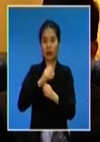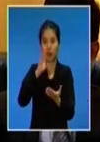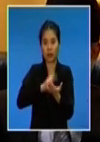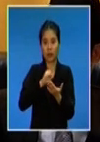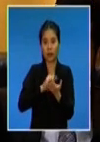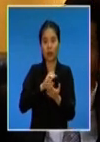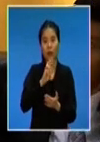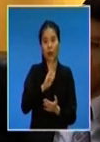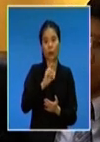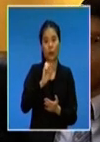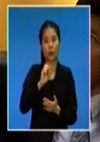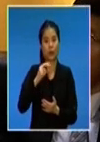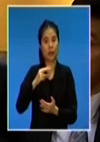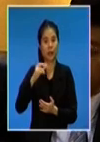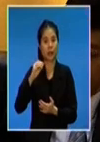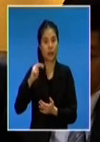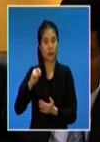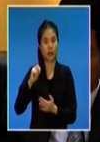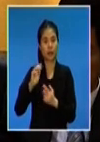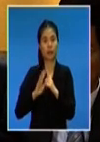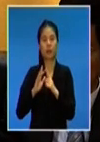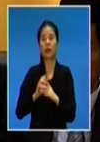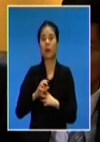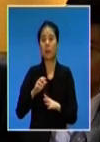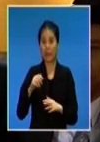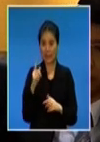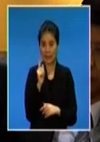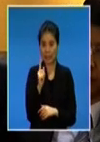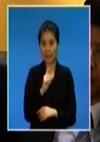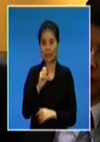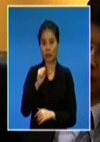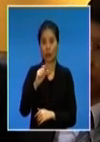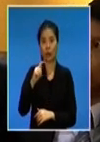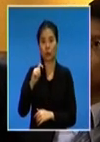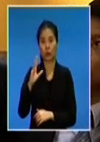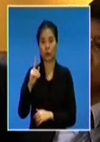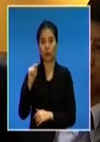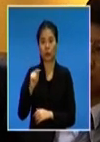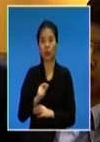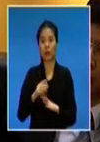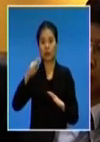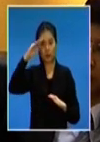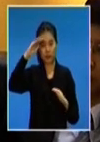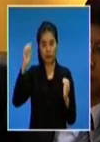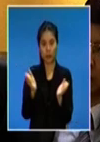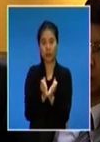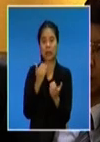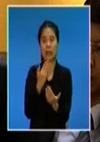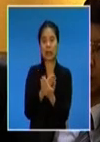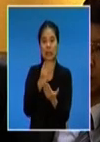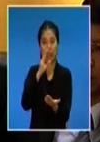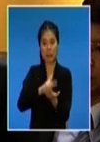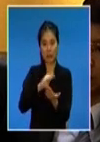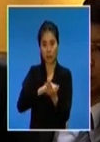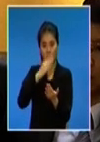องวิษณุมีความเห็นว่าสั่งการไปว่าให้ไปที่สตช.ให้ตำรวจเก็บดีกว่าเพราะมันสามารถจะใช้เป็นหลักฐาน